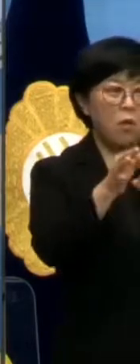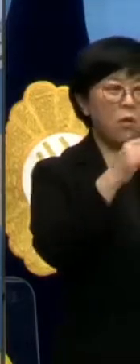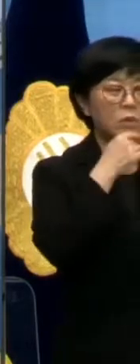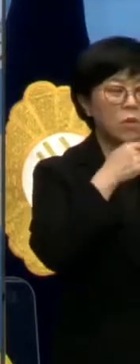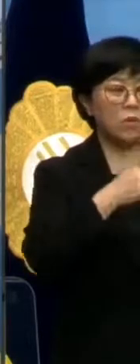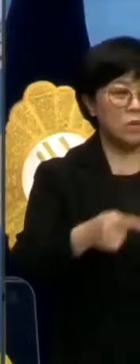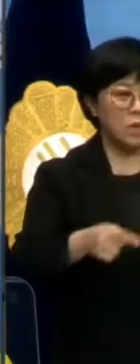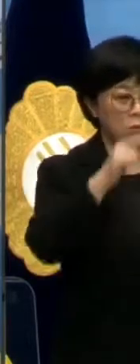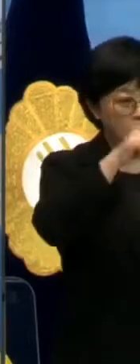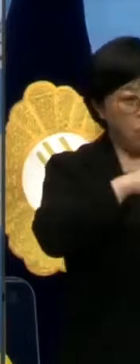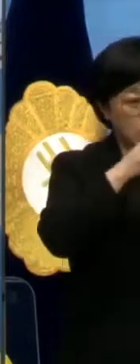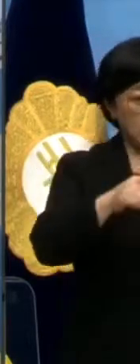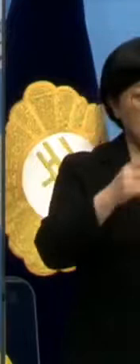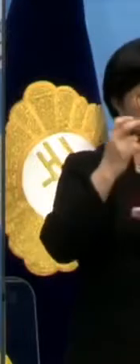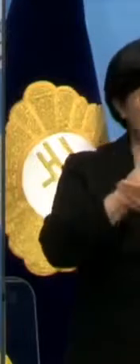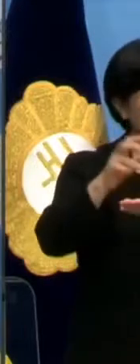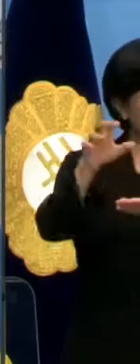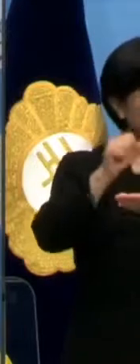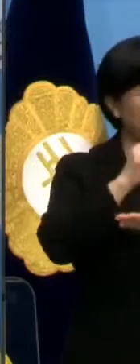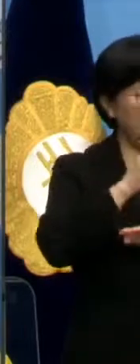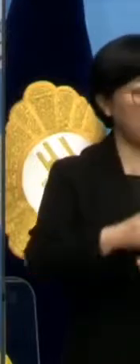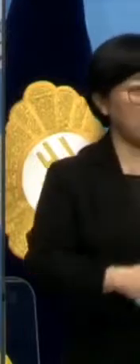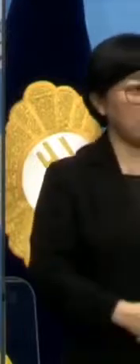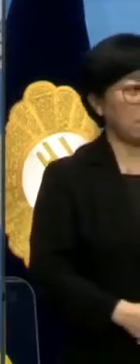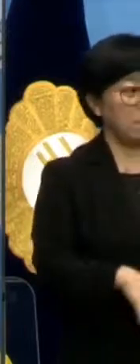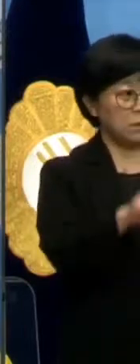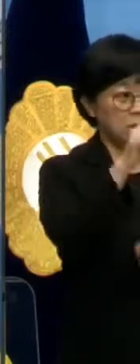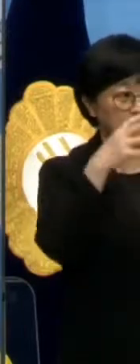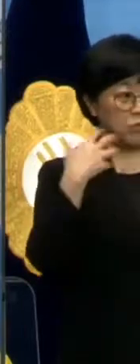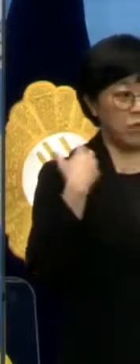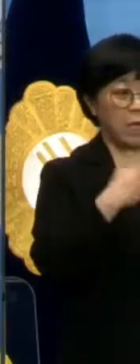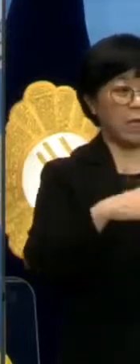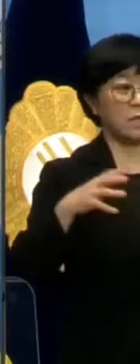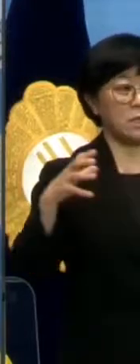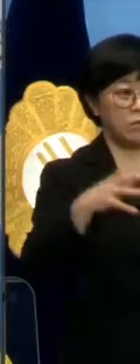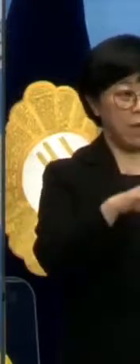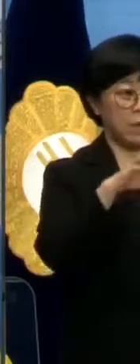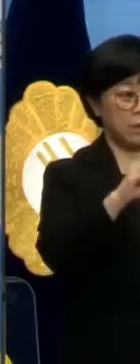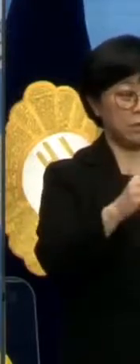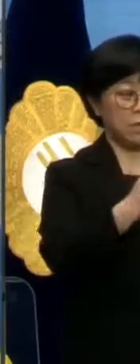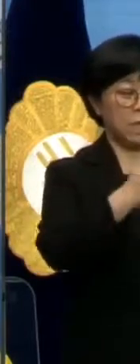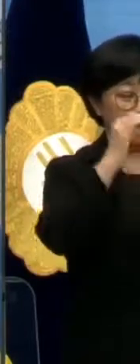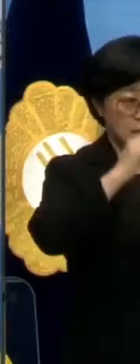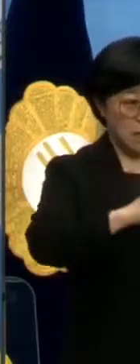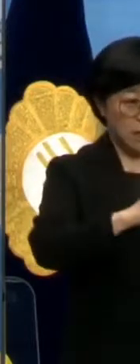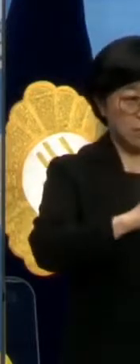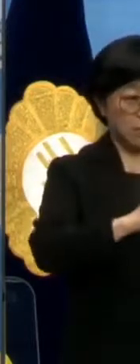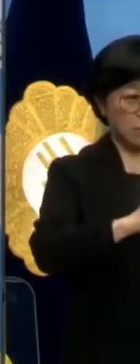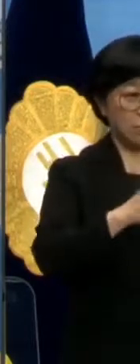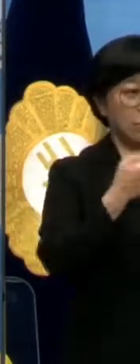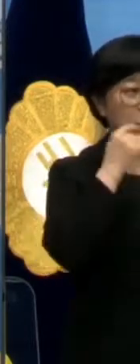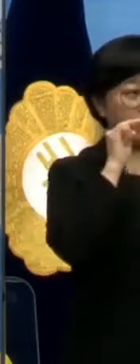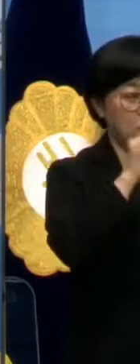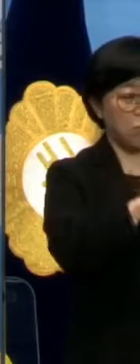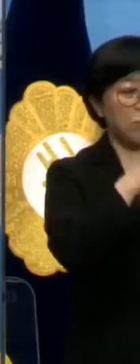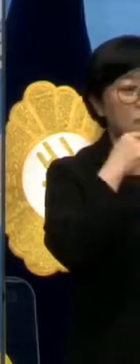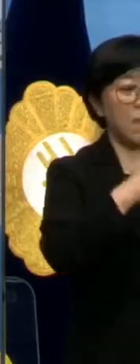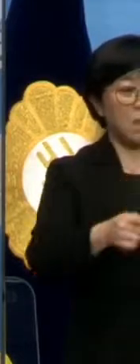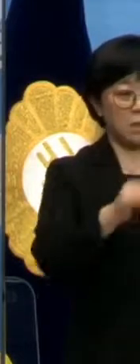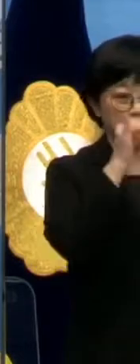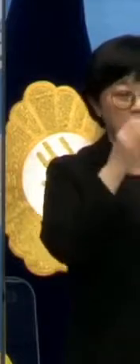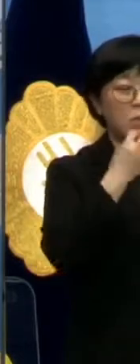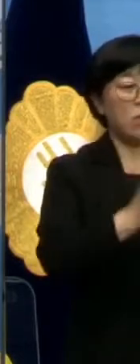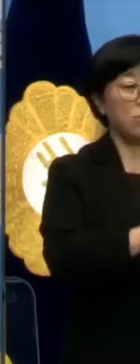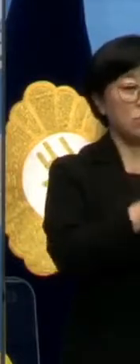영업손실보상제도를 도입하겠습니다. 정부의 집합금지, 집합제한 명령으로 피해를 입은